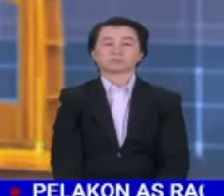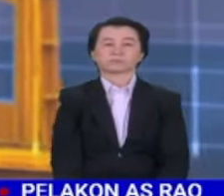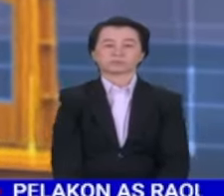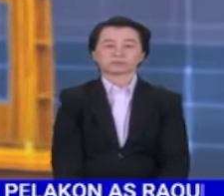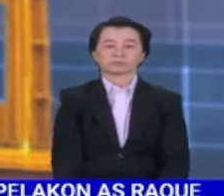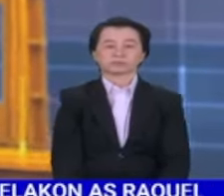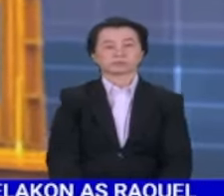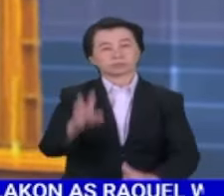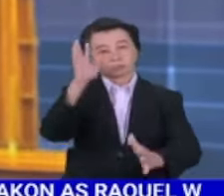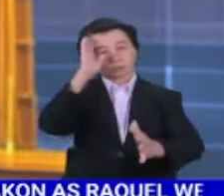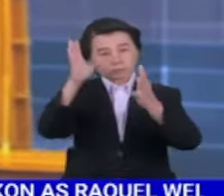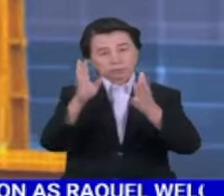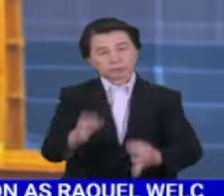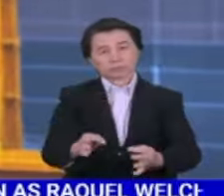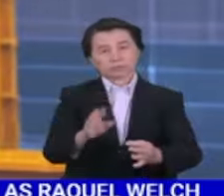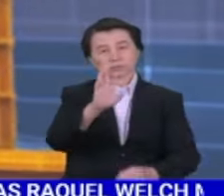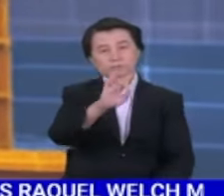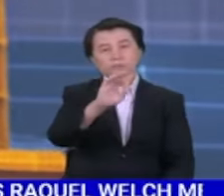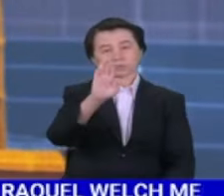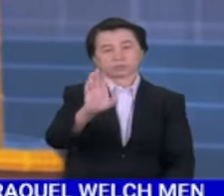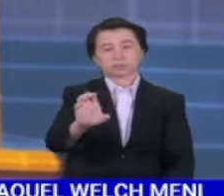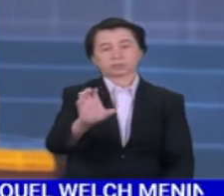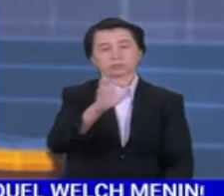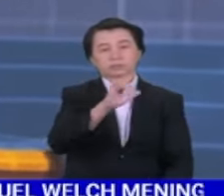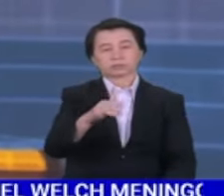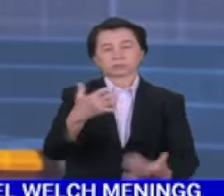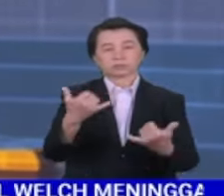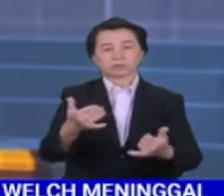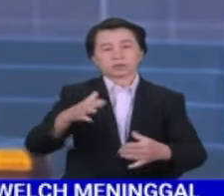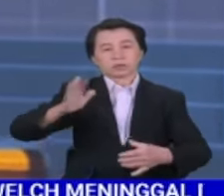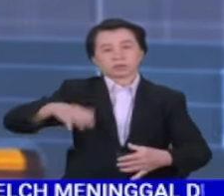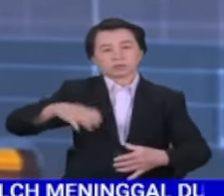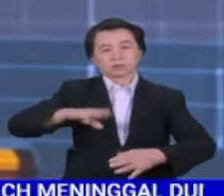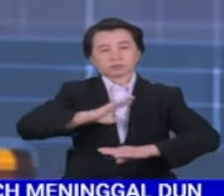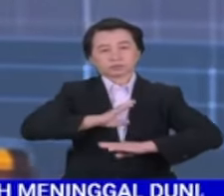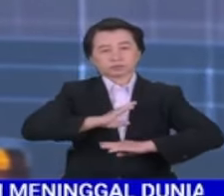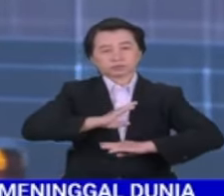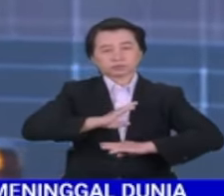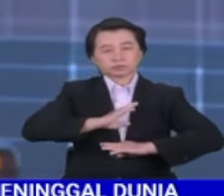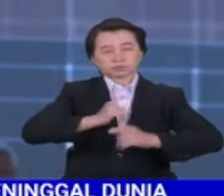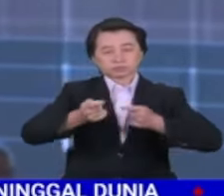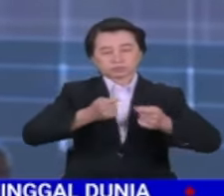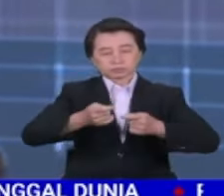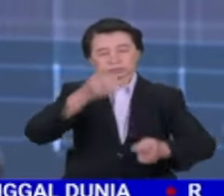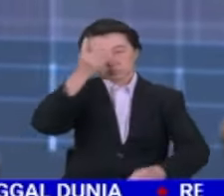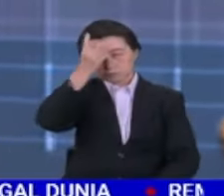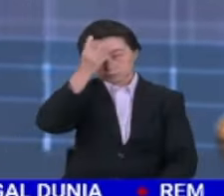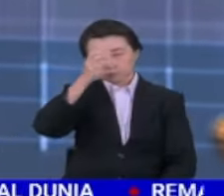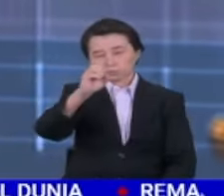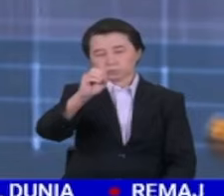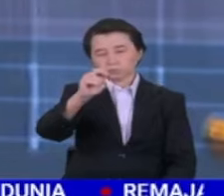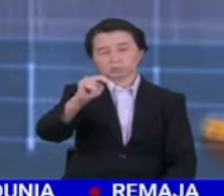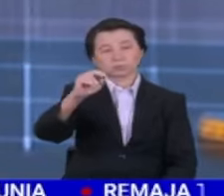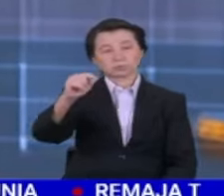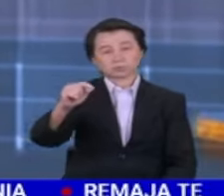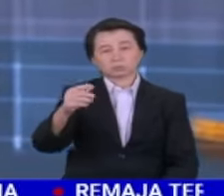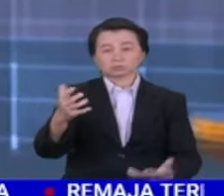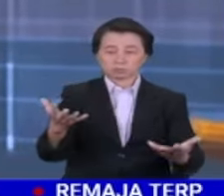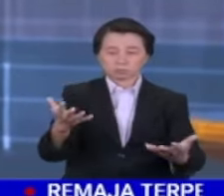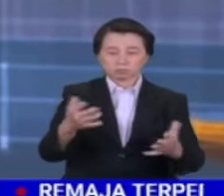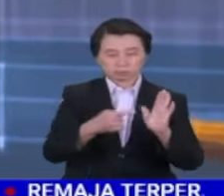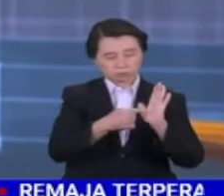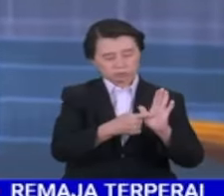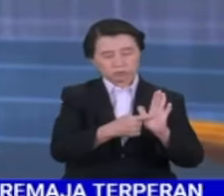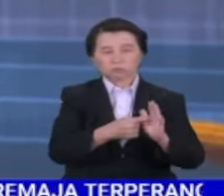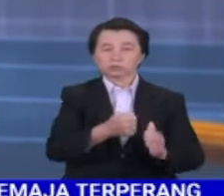keputusan positif sama FC dalam aksi pramusim masih belum memuaskan hati pengendalinya Datu ongkir biarpun